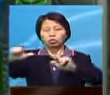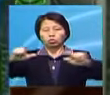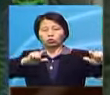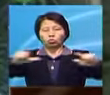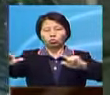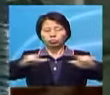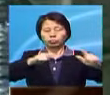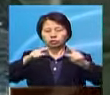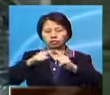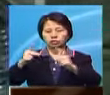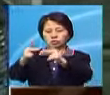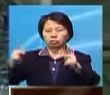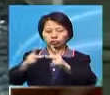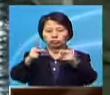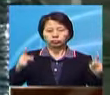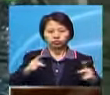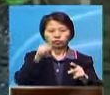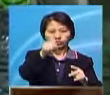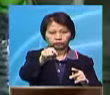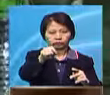ke kawasan terlibat.